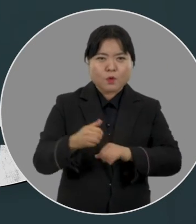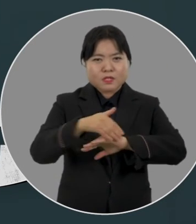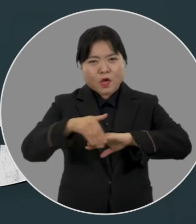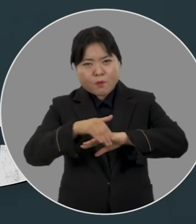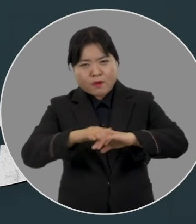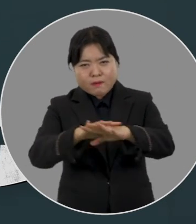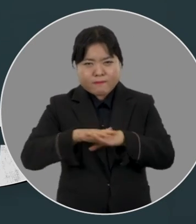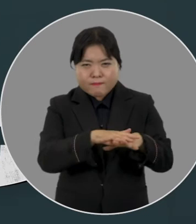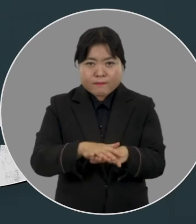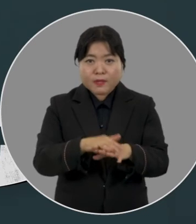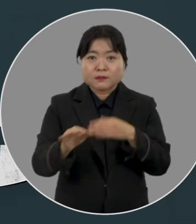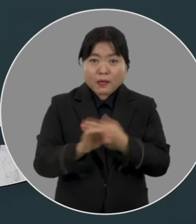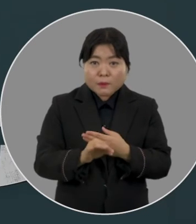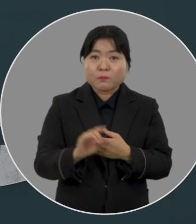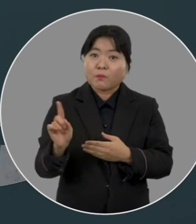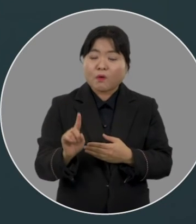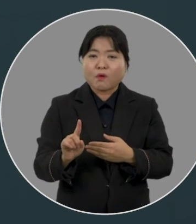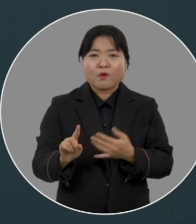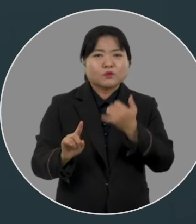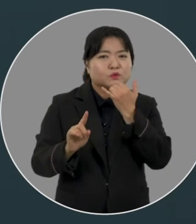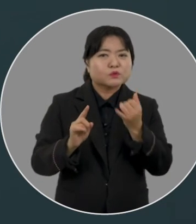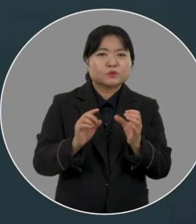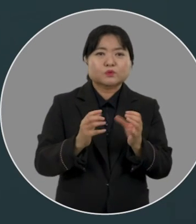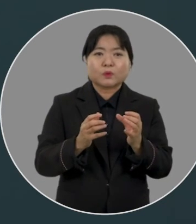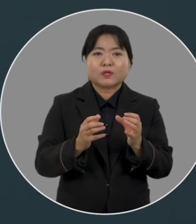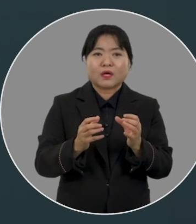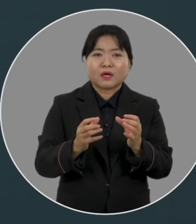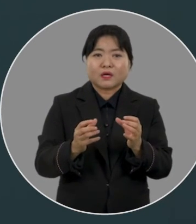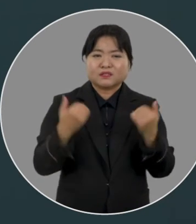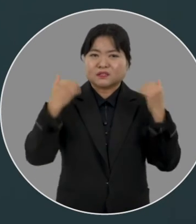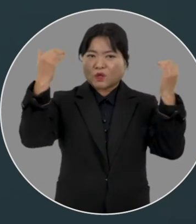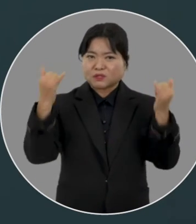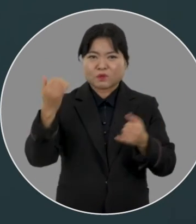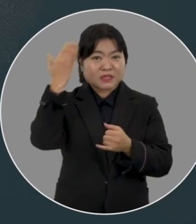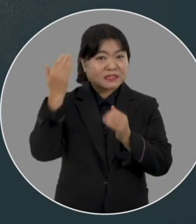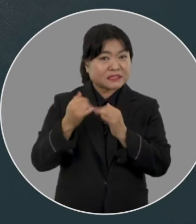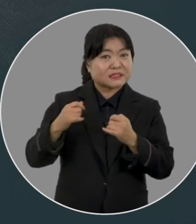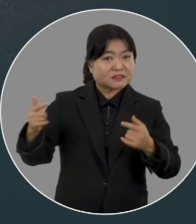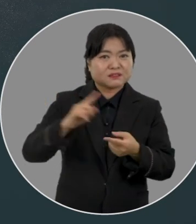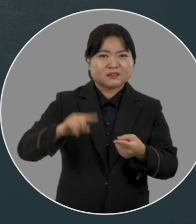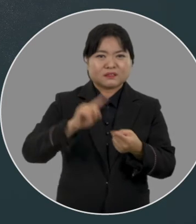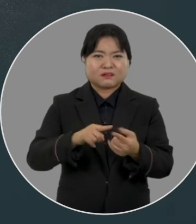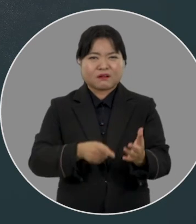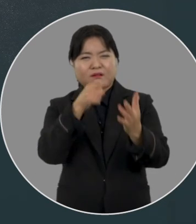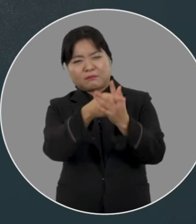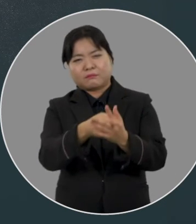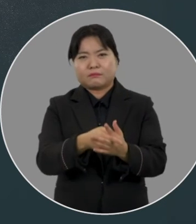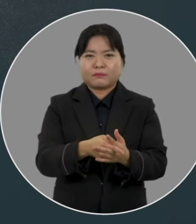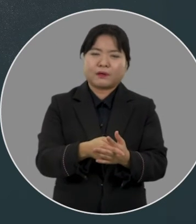기획하고 했다면 적어도 독일의 성인들, 지식인들은 이걸 간파를 해야